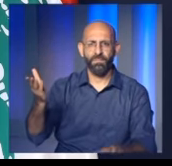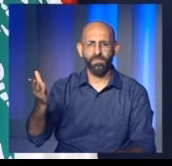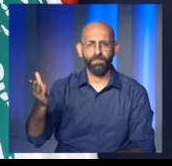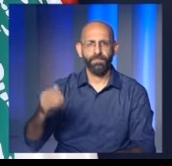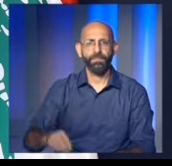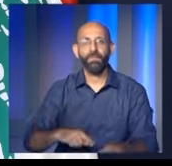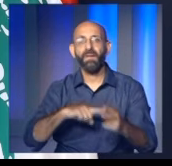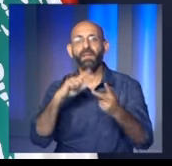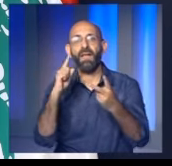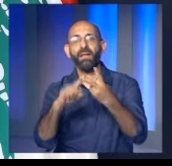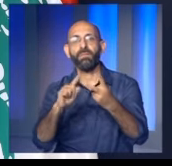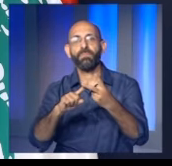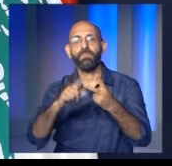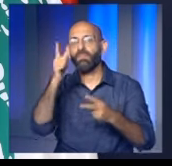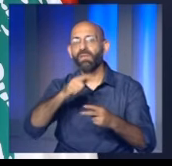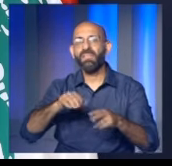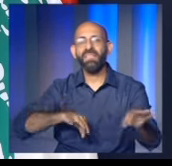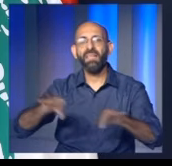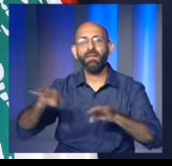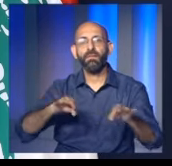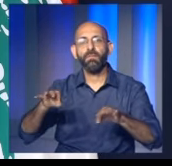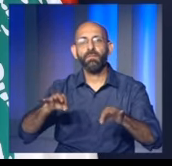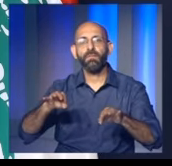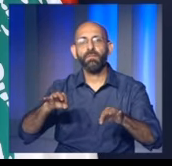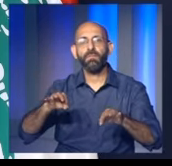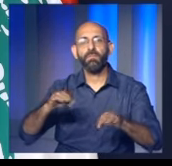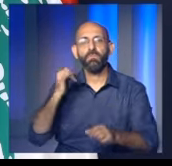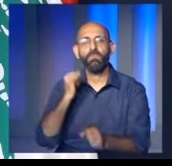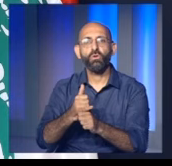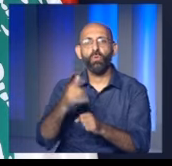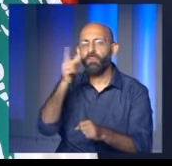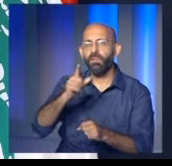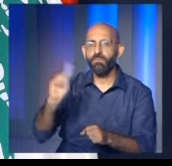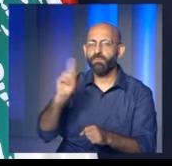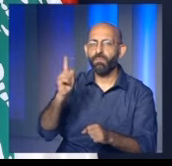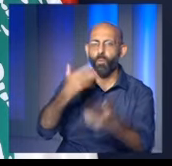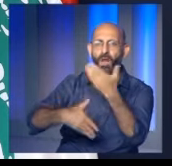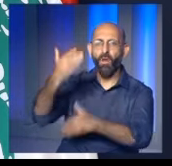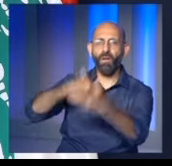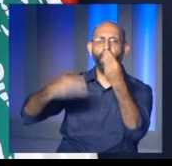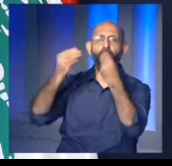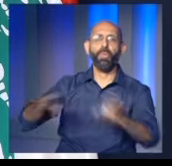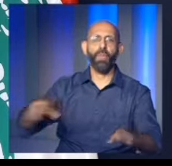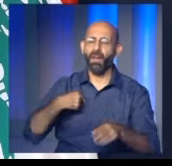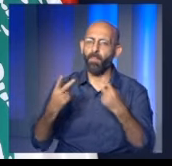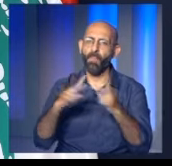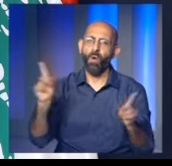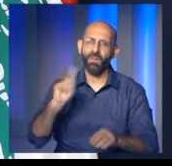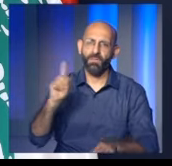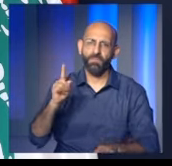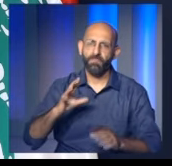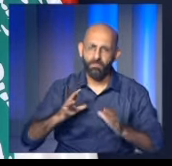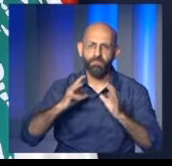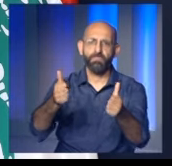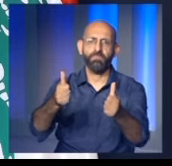عمان. يرفض المكتب السياسي كلام أمين عام حزب الله الذي أعاد اللبنانيين عقودا إلى الوراء